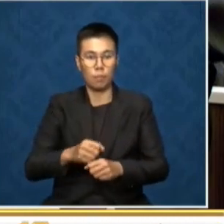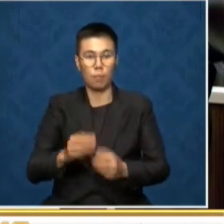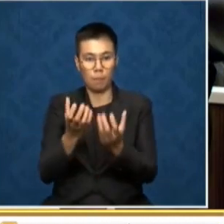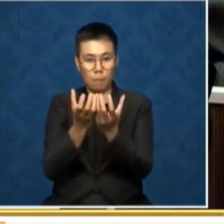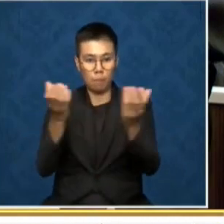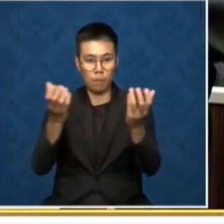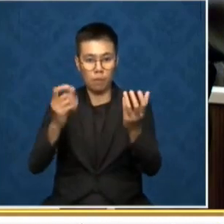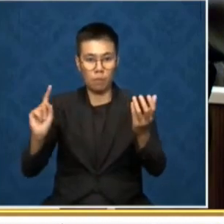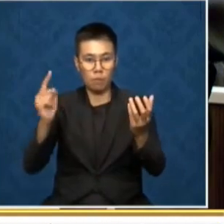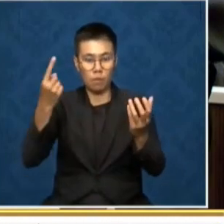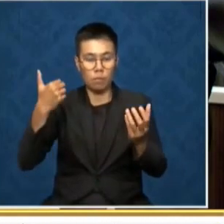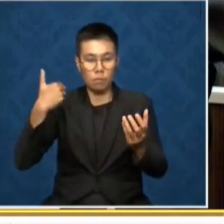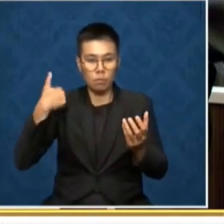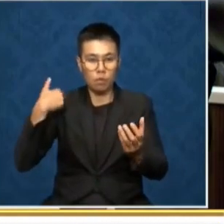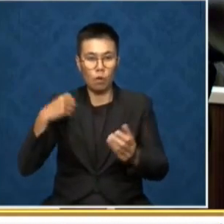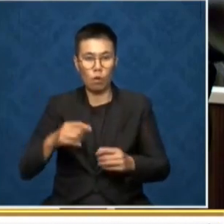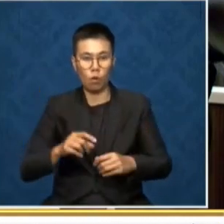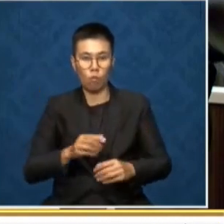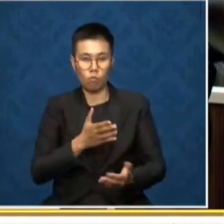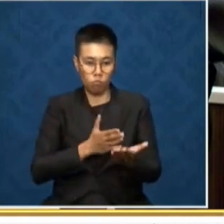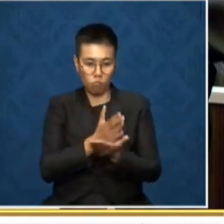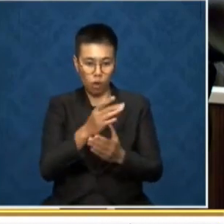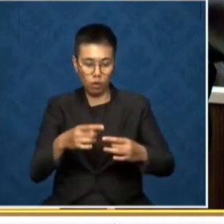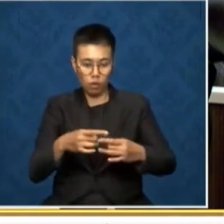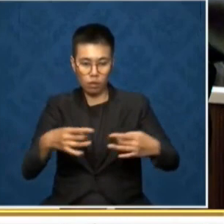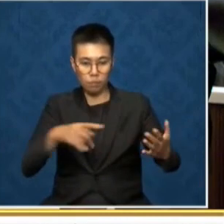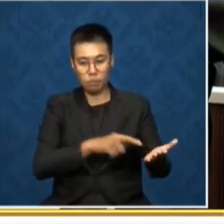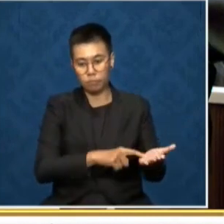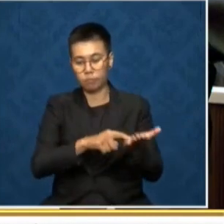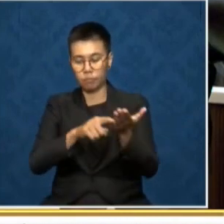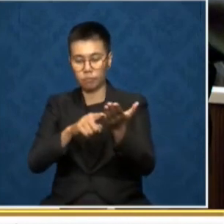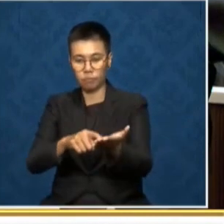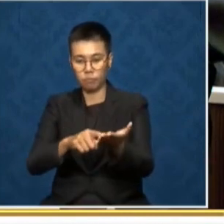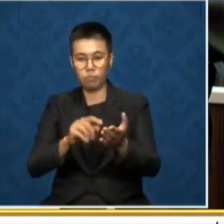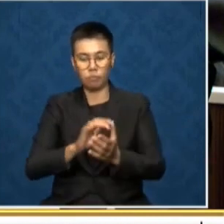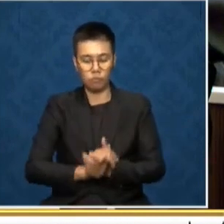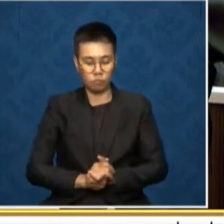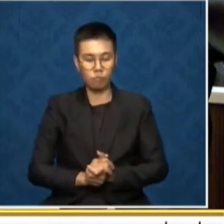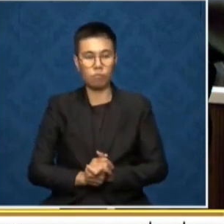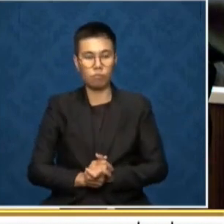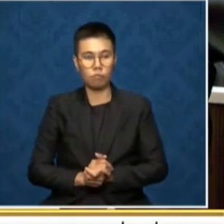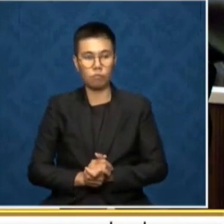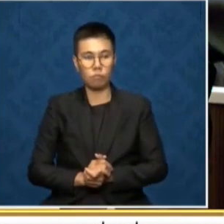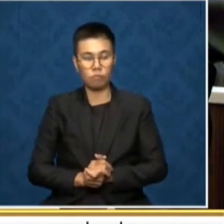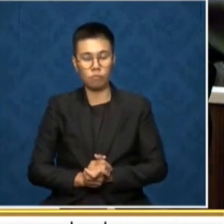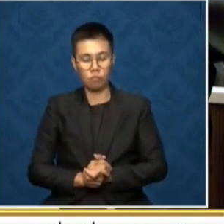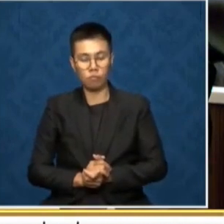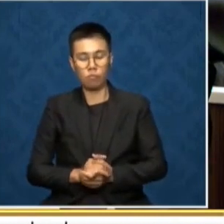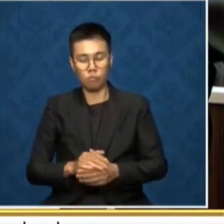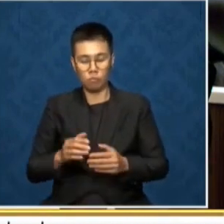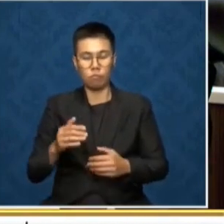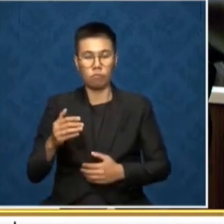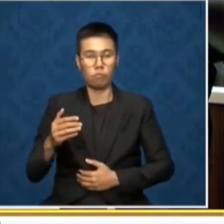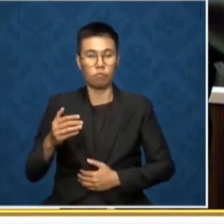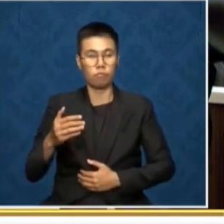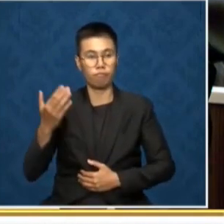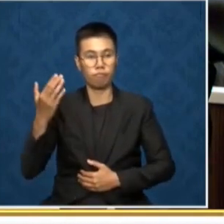ที่เพื่อนสมาชิกฝ่ายค้านได้เสนอท่านประธานที่เคารพครับนับตั้ง